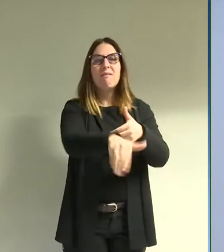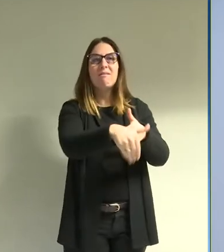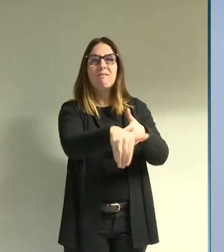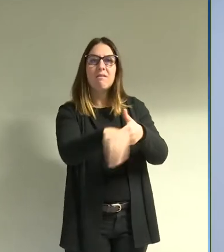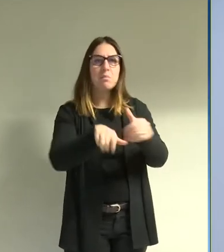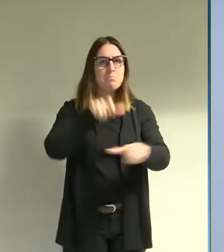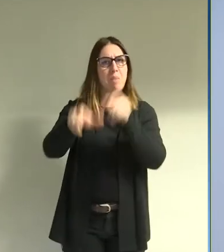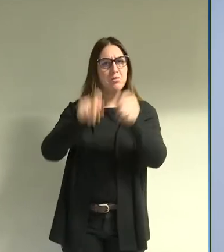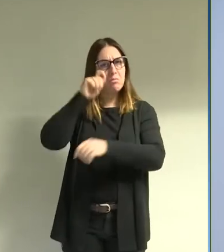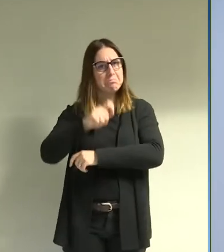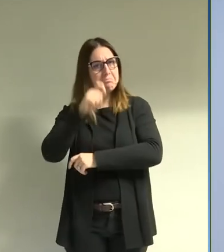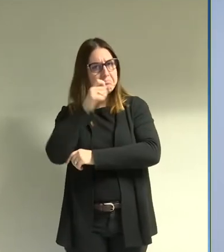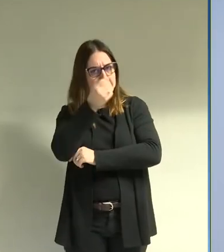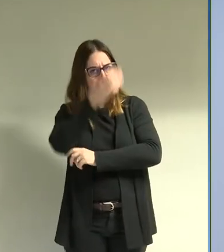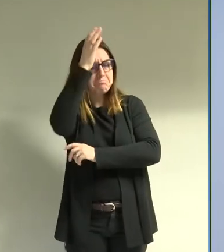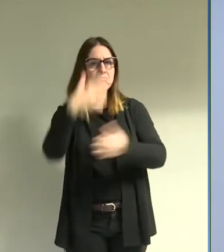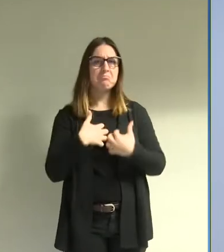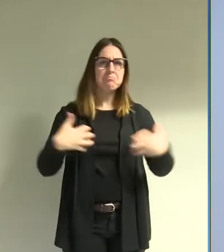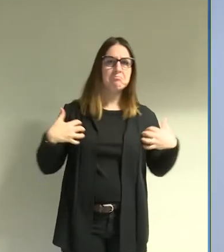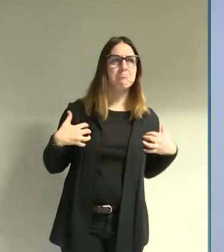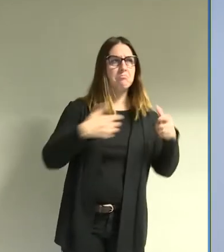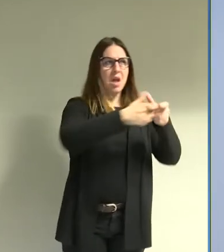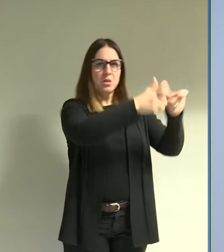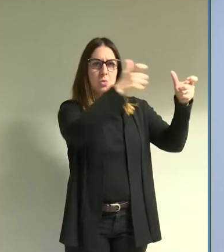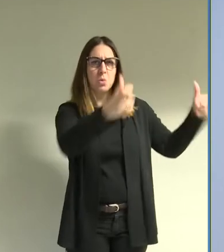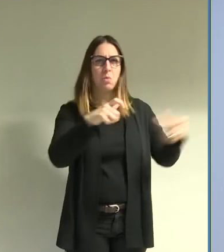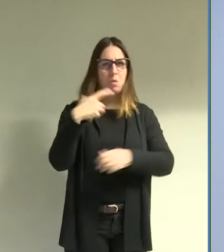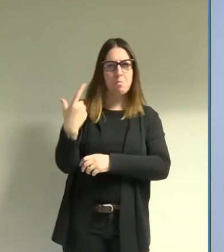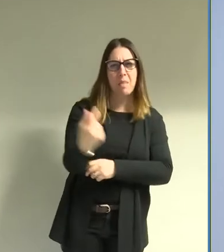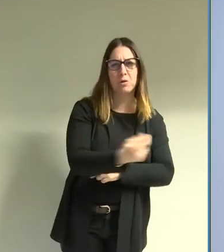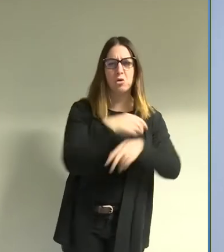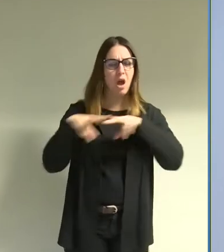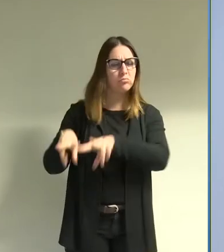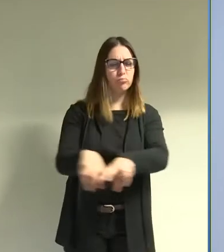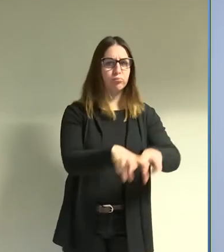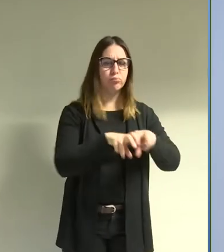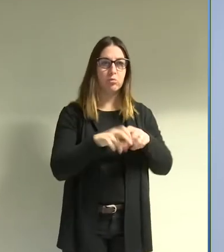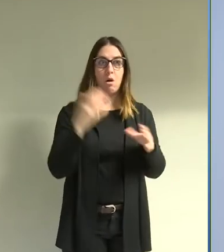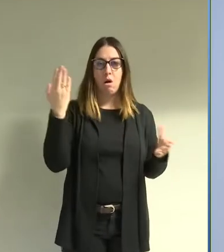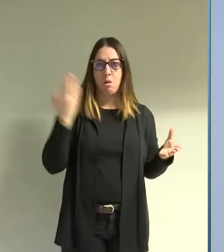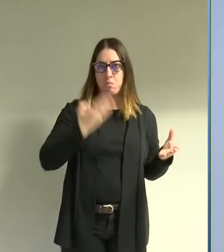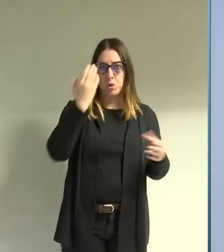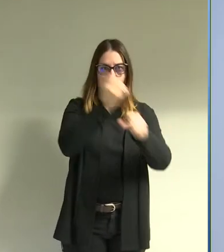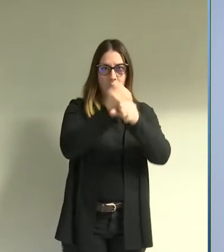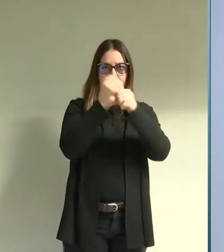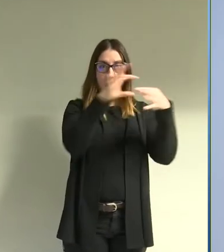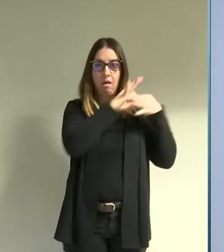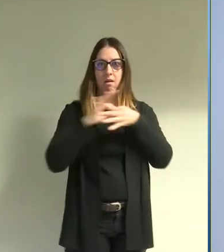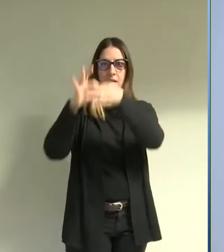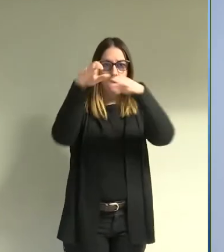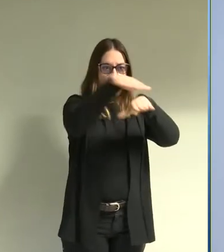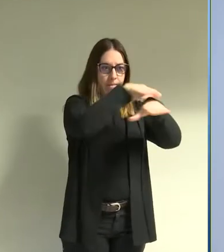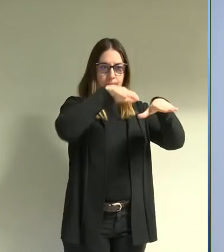spécialistes par des scientifiques par des institutions des partenaires il montre qu'il ya un besoin de travail transversal une remise en cause